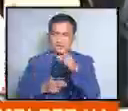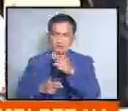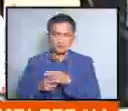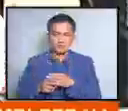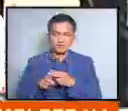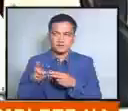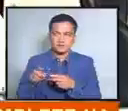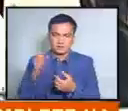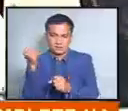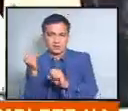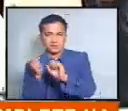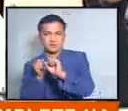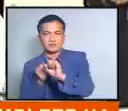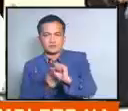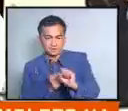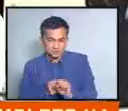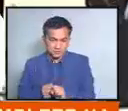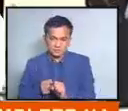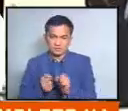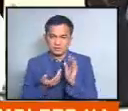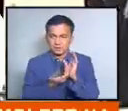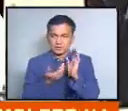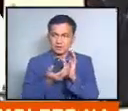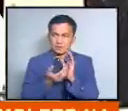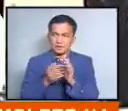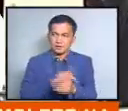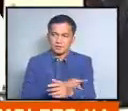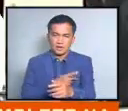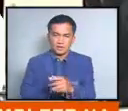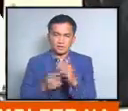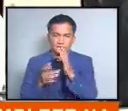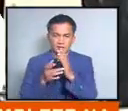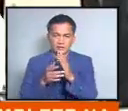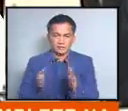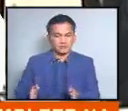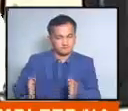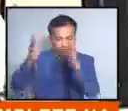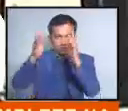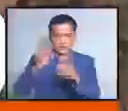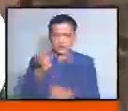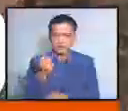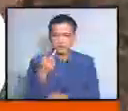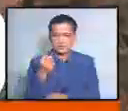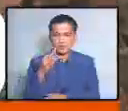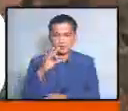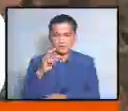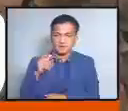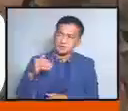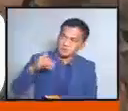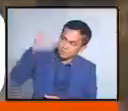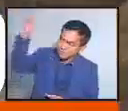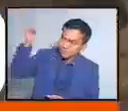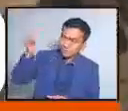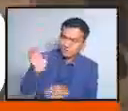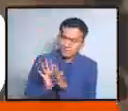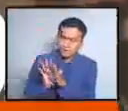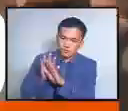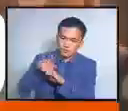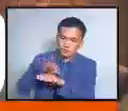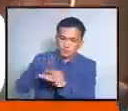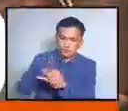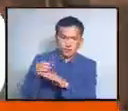ang sculpture na naka-display na ngayon sa PowerTech building ng Meralco. 12 talampakan ang taas niyan at binalutan ha